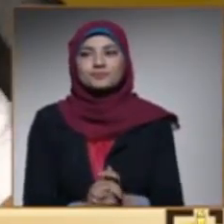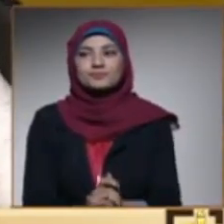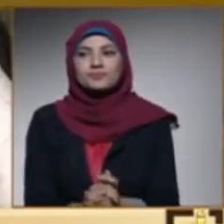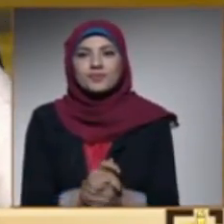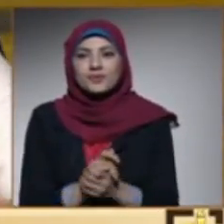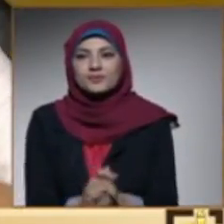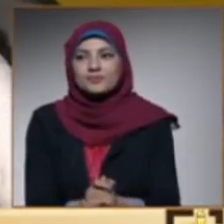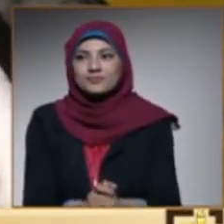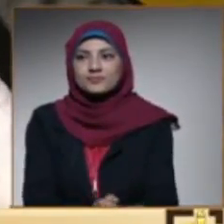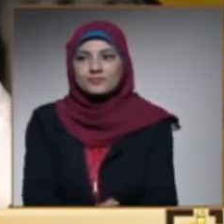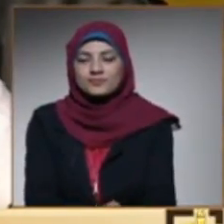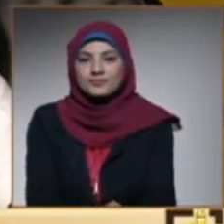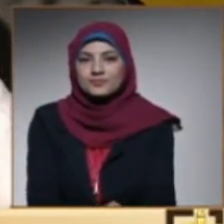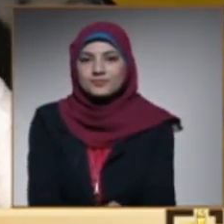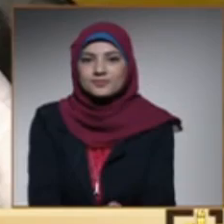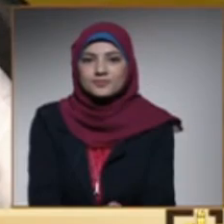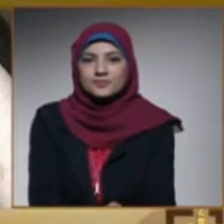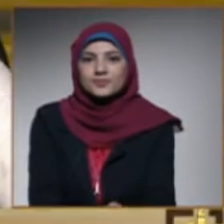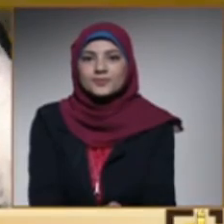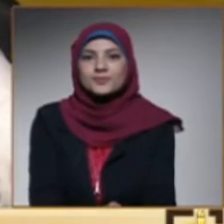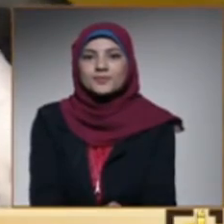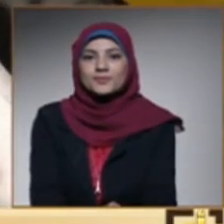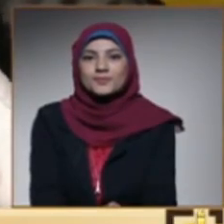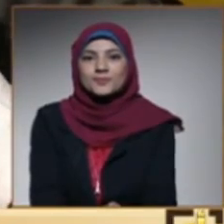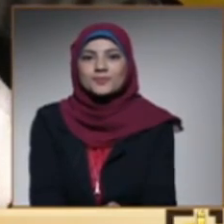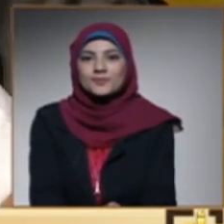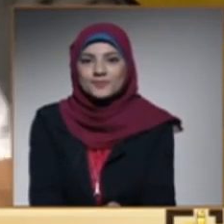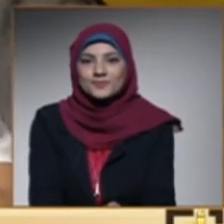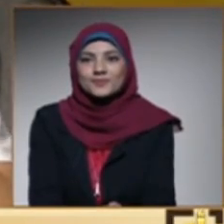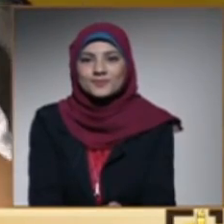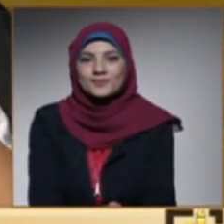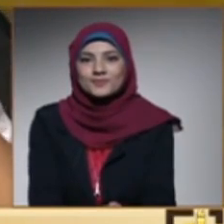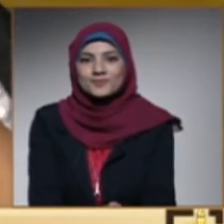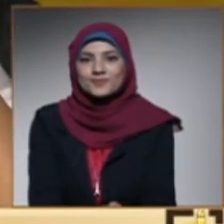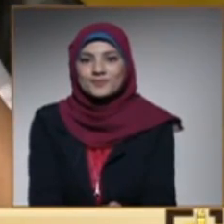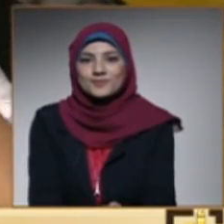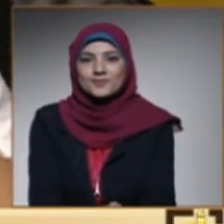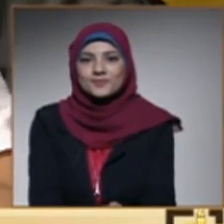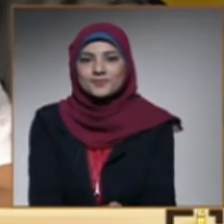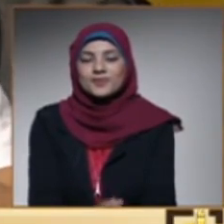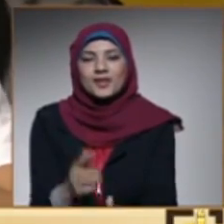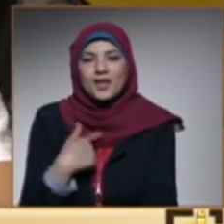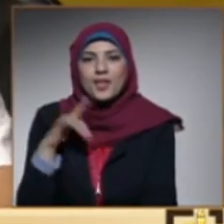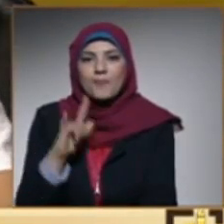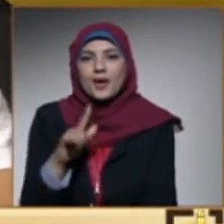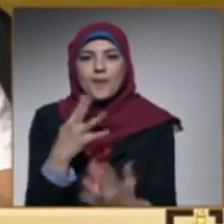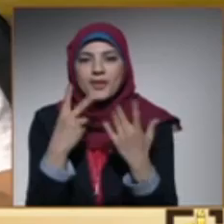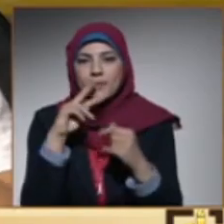لما كنت تيتي بتتكلم. إيدي بتتكلم؟ حلوة أوي أوي. أنا بحبها، حلوة أوي.